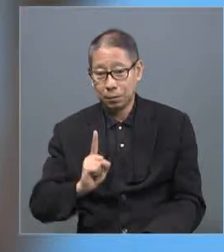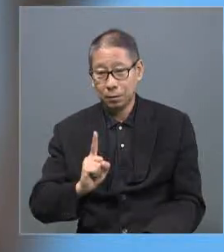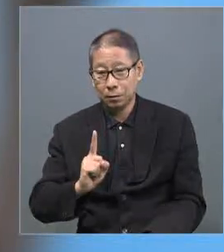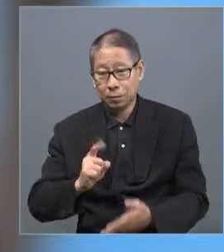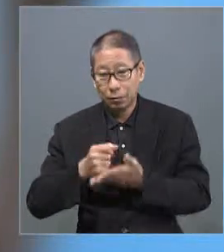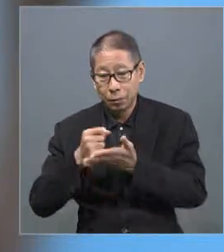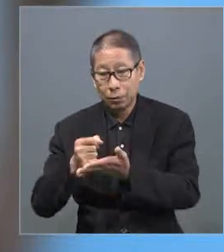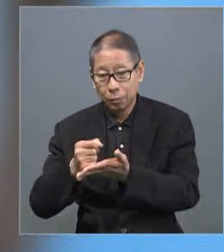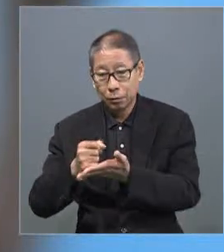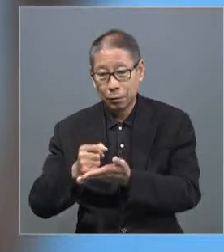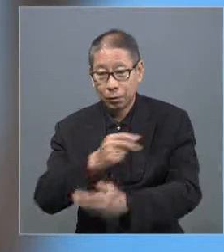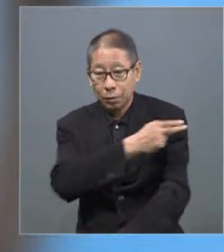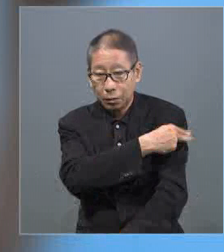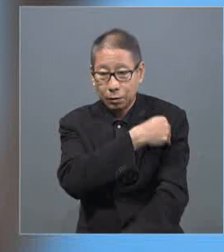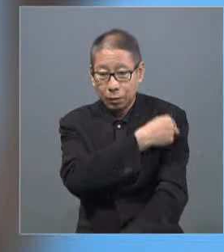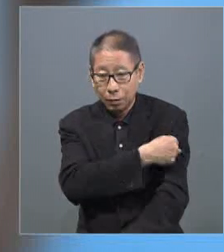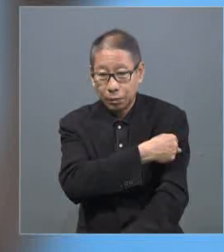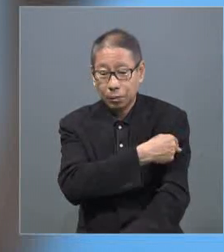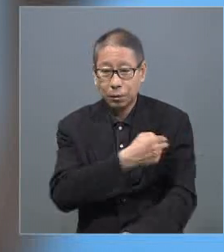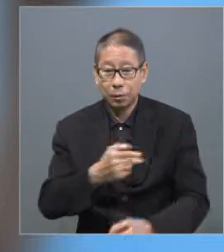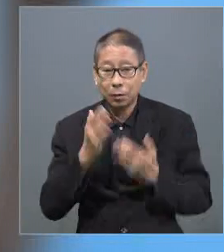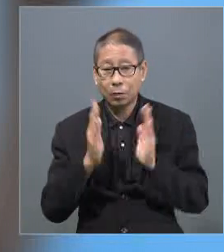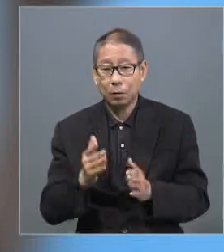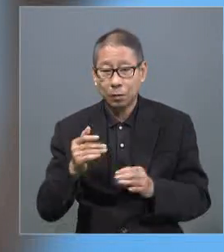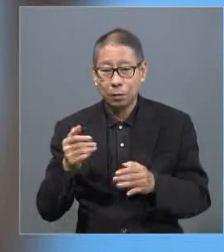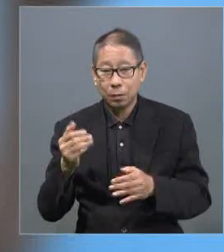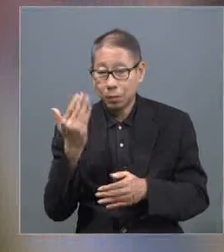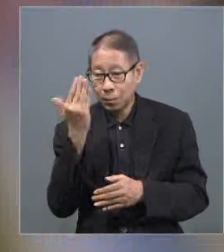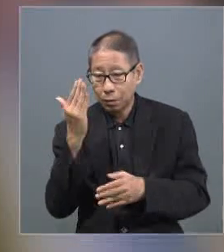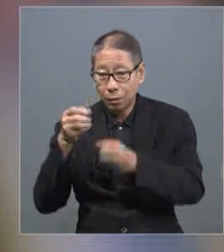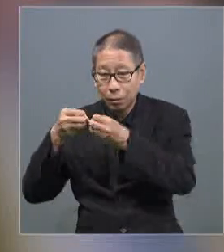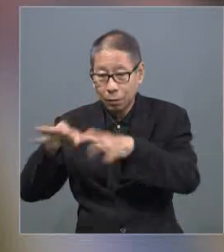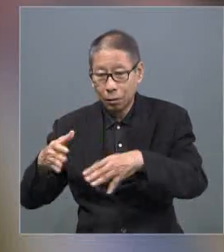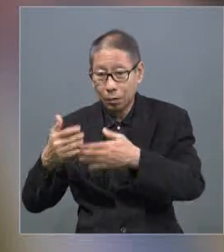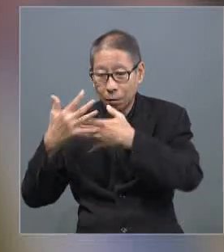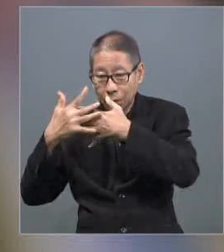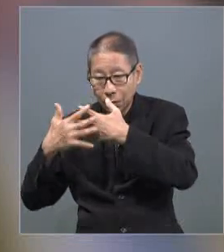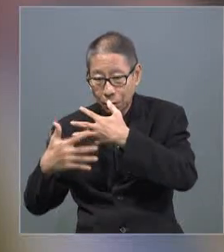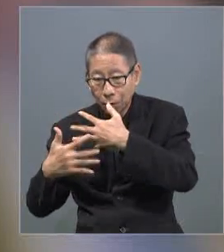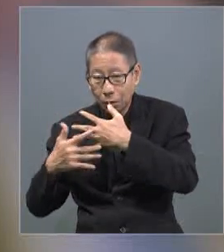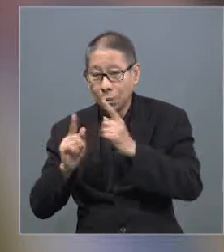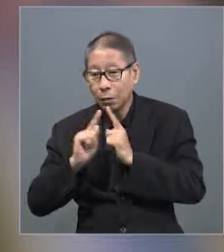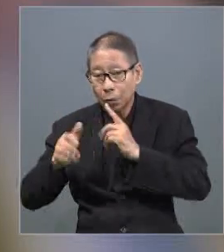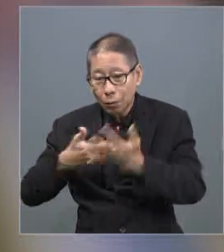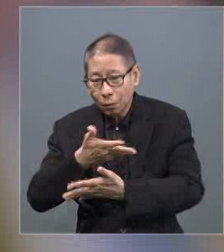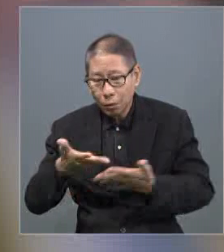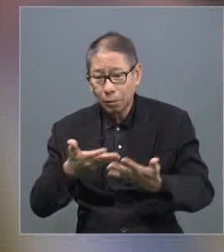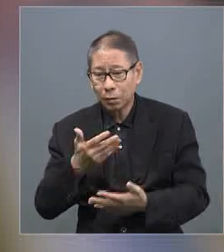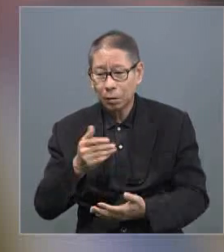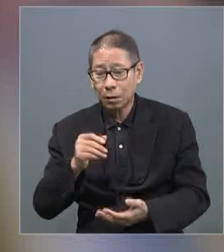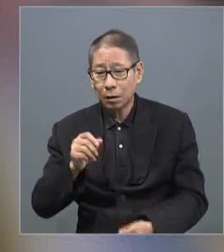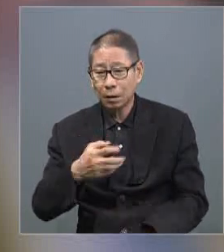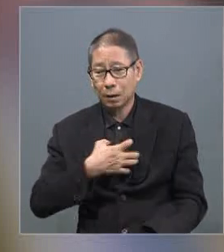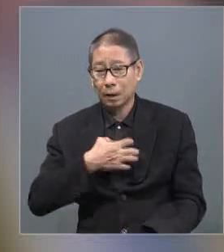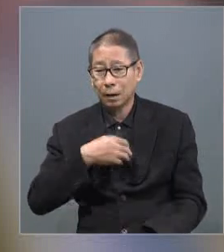ปฐมพยาบาลในภูมิที่ถูกกระจกบาตรเนี่ยหันไปคุยกับเพื่อนแล้วก็พูดว่าโอ้โหเอายามาดม